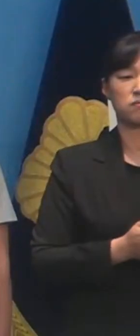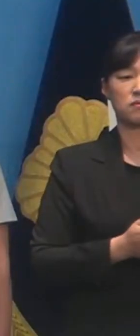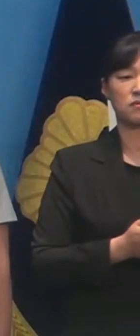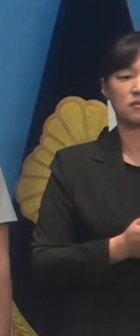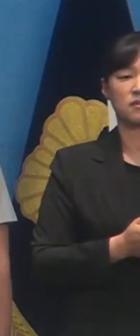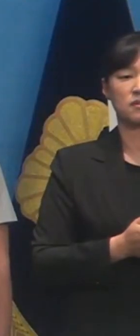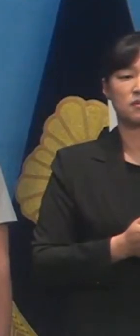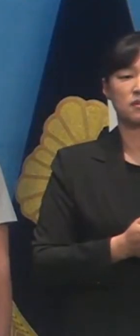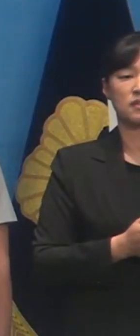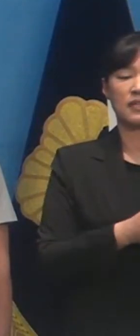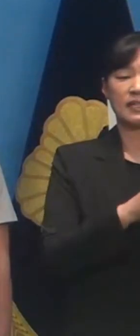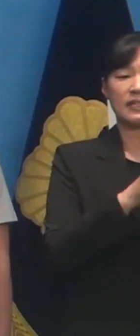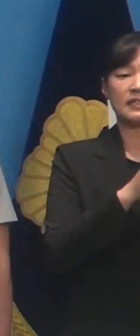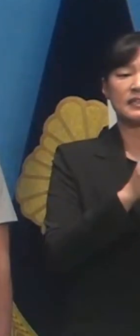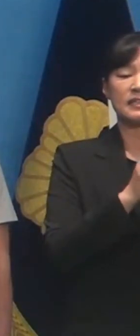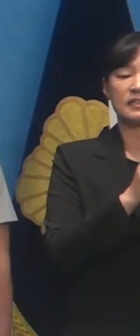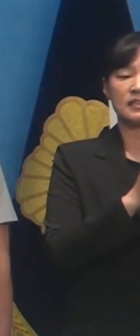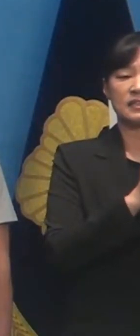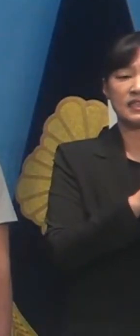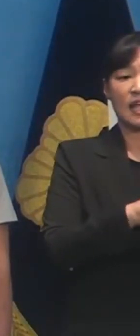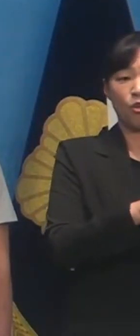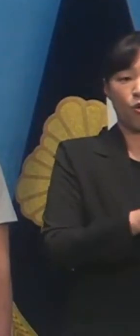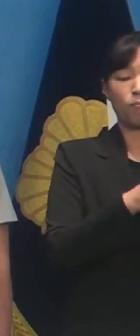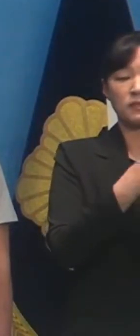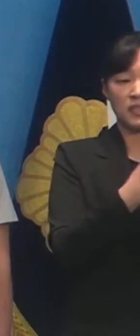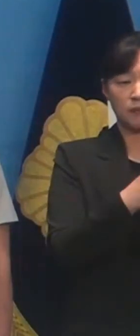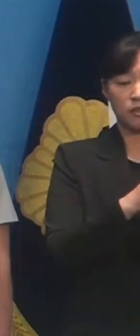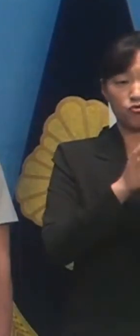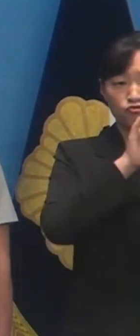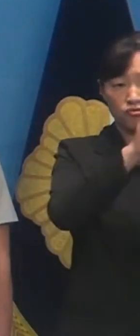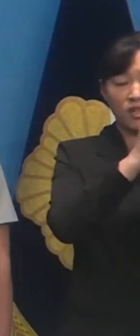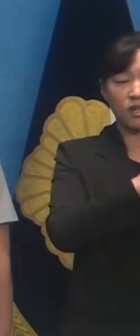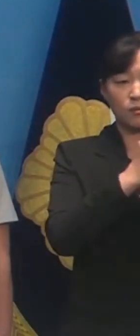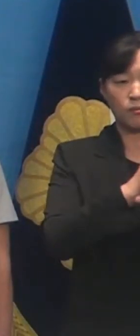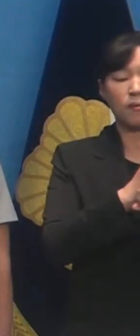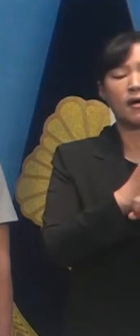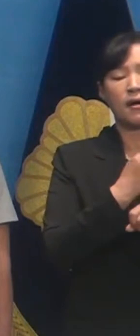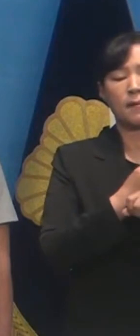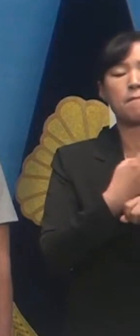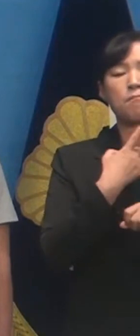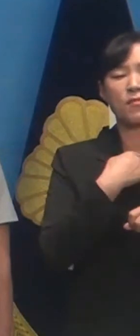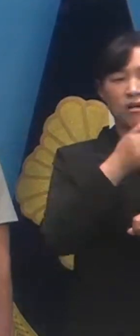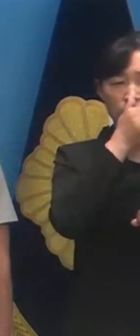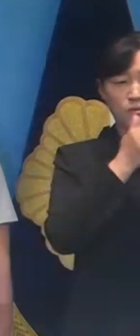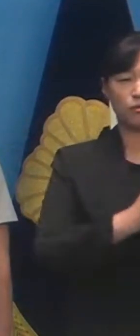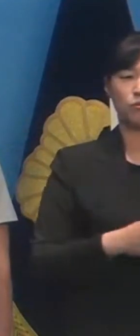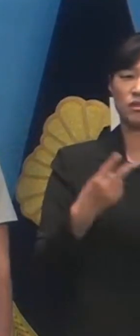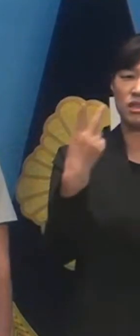지분을 산업은행에 투자하게끔 그때 했었습니다. 그때